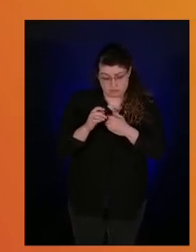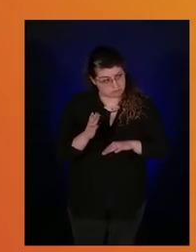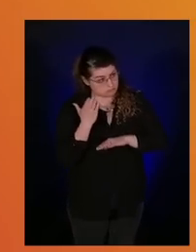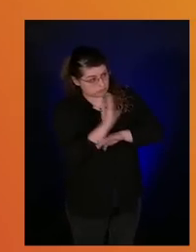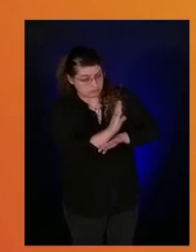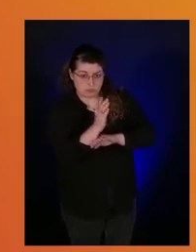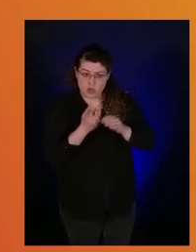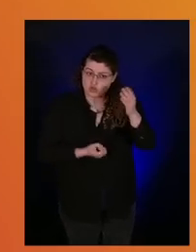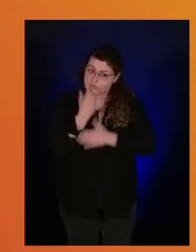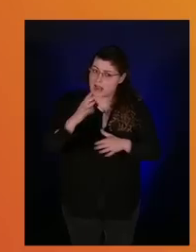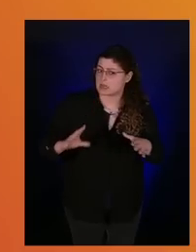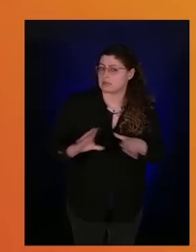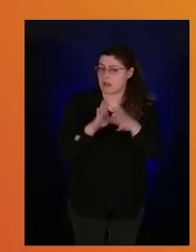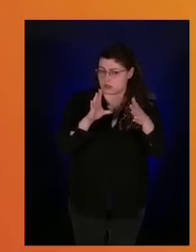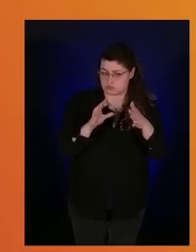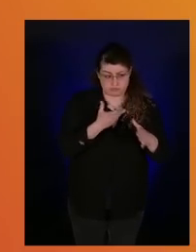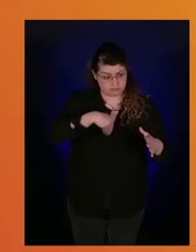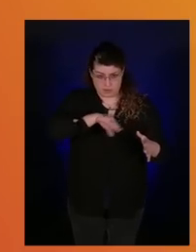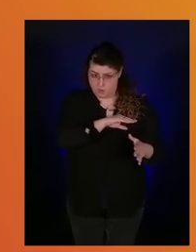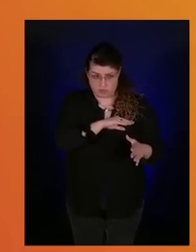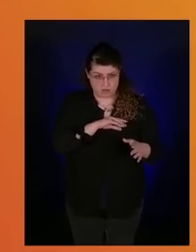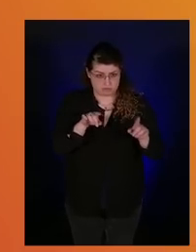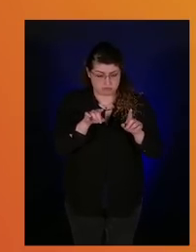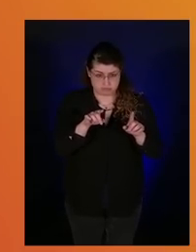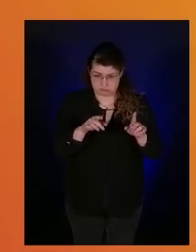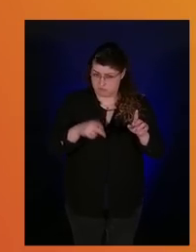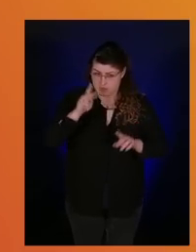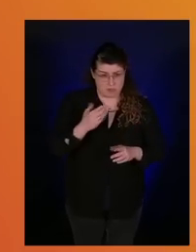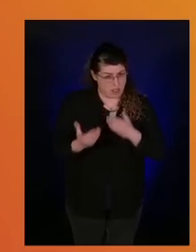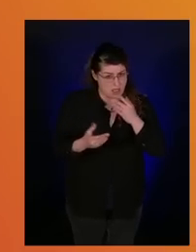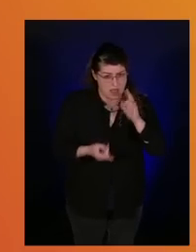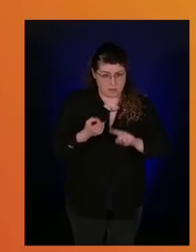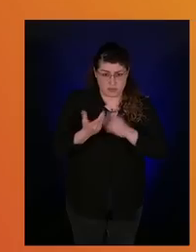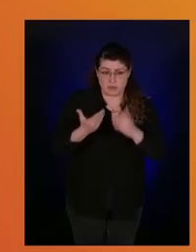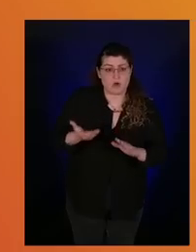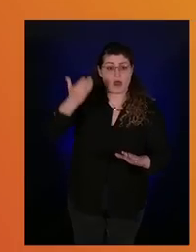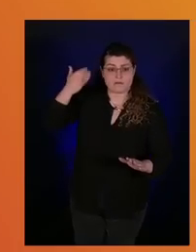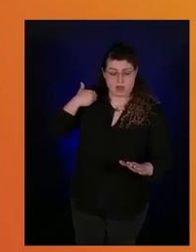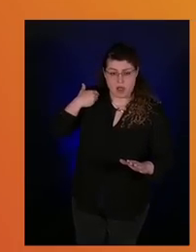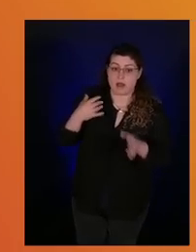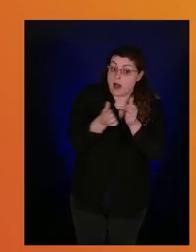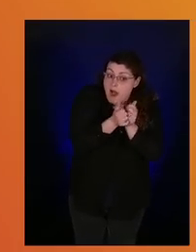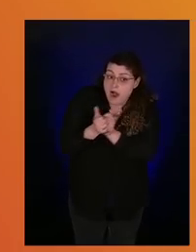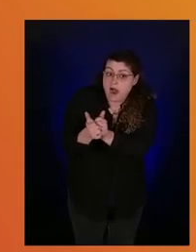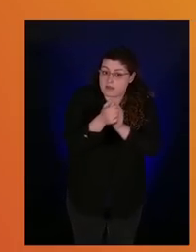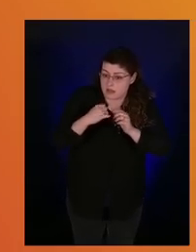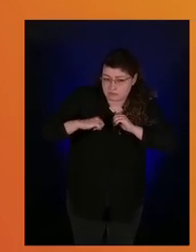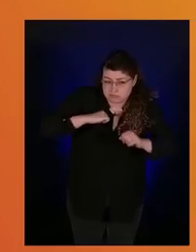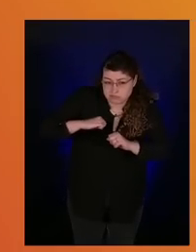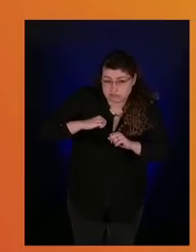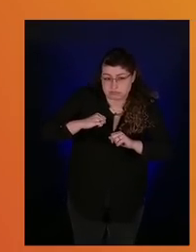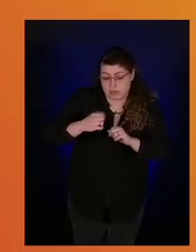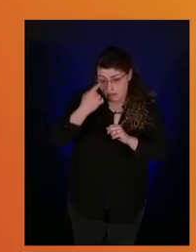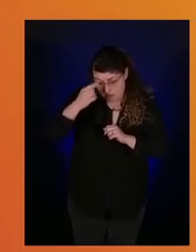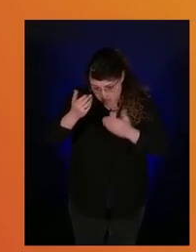qui engage leurs responsabilités comme jamais. Notre engagement quotidien pour gagner ne doit pas nous empêcher de voir au-delà de la